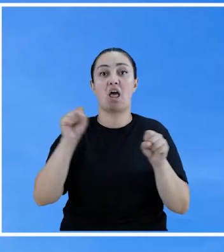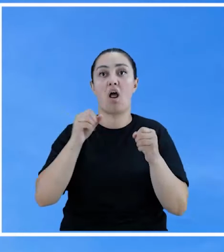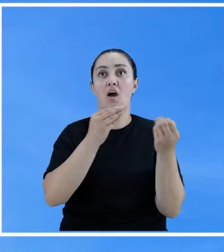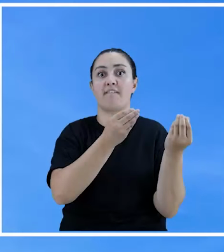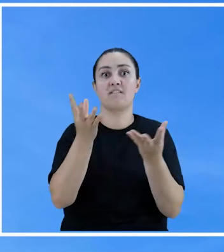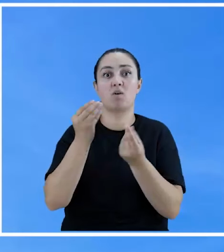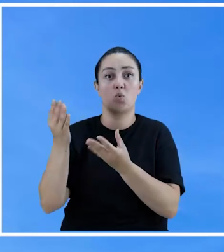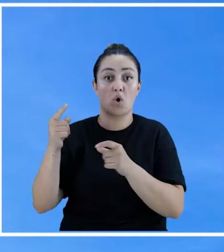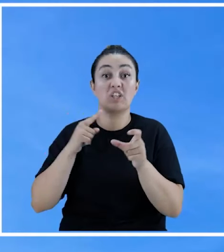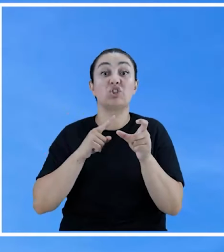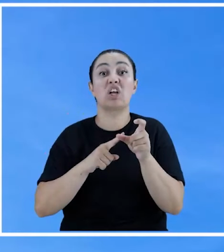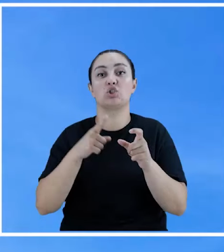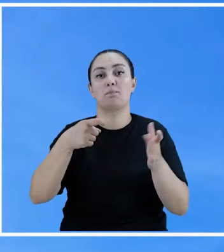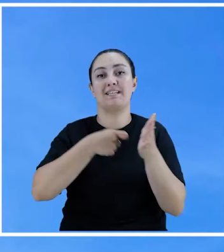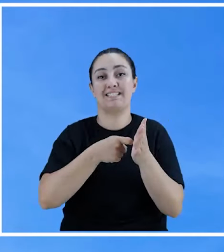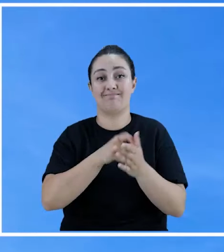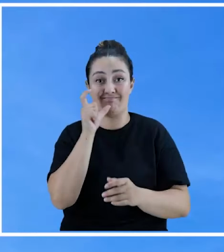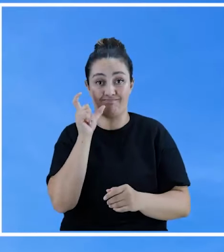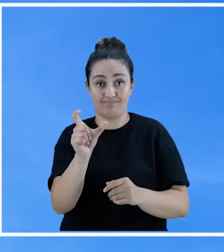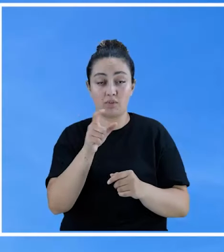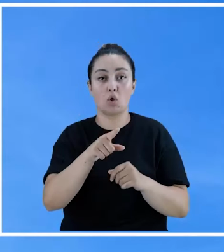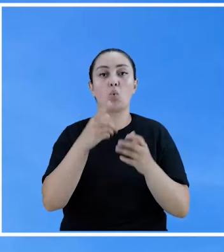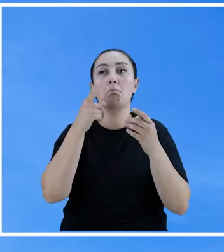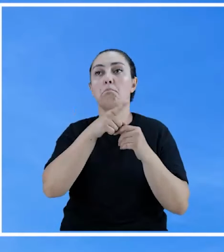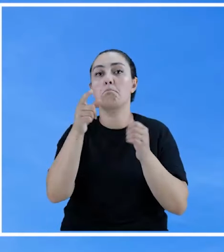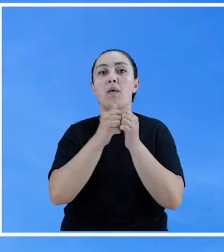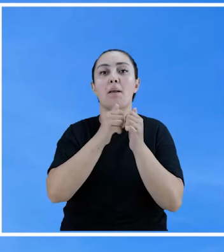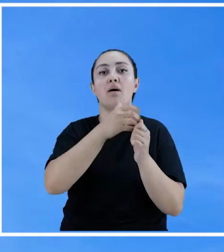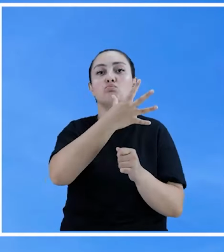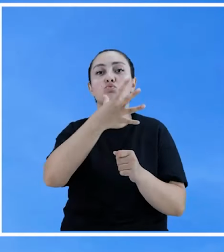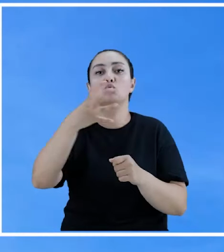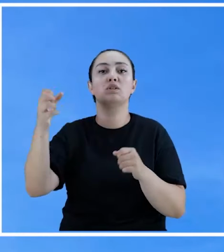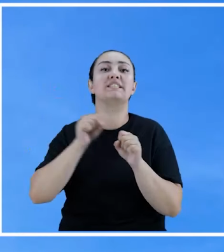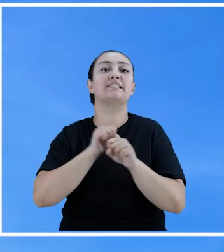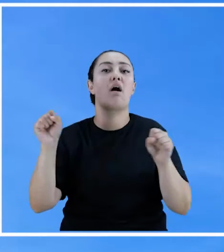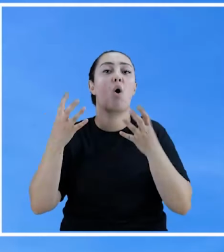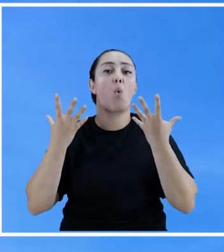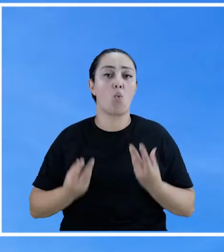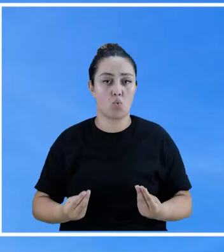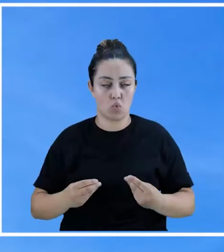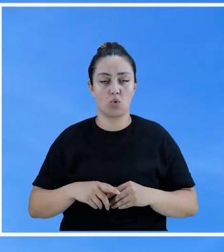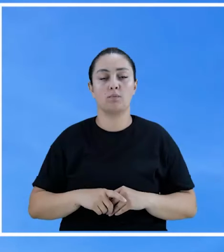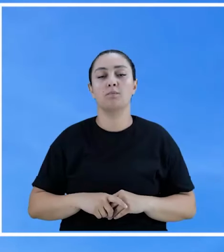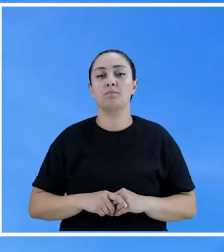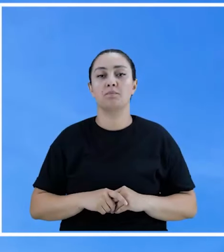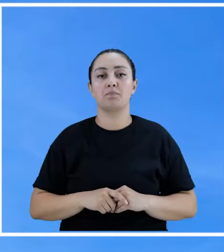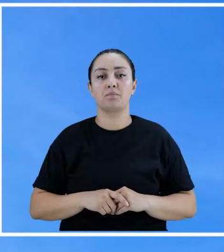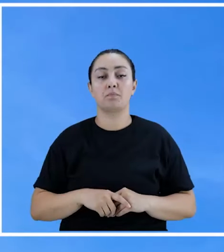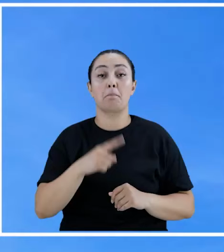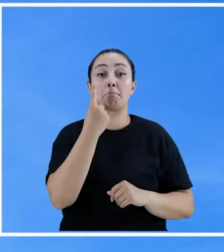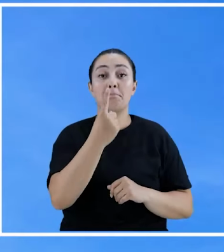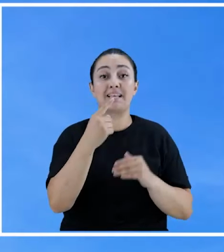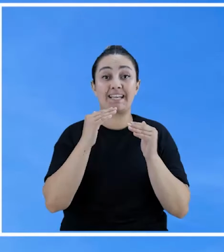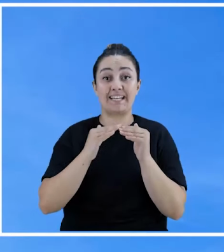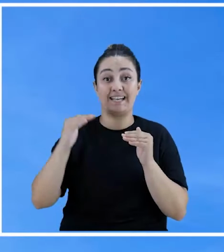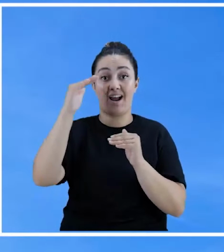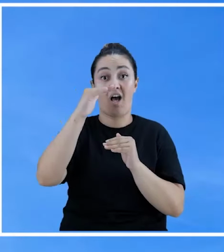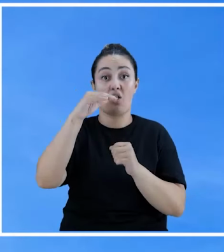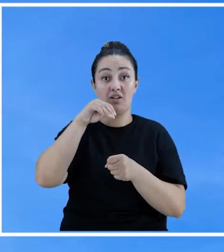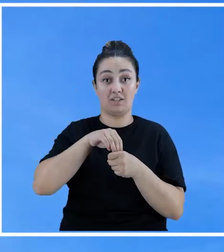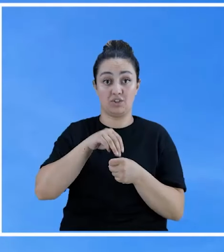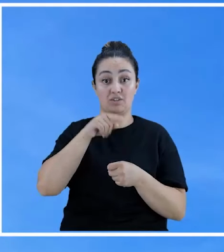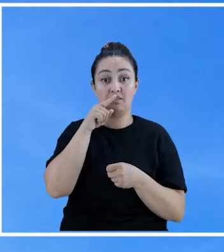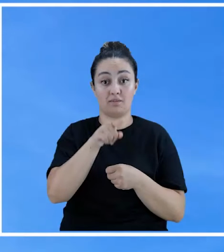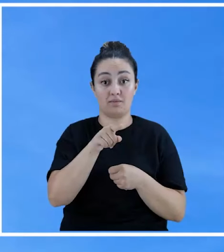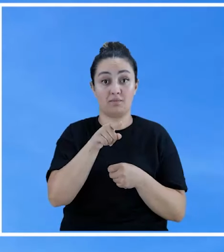zarar vermeye, çekiçleme etkisiyle birbirlerine zarar vermeye başlıyorlar. Bitişik nizamlı yapılarda her bir kat